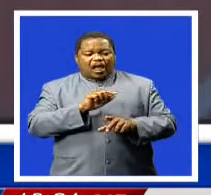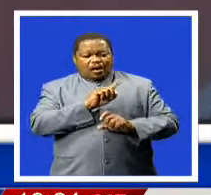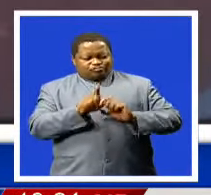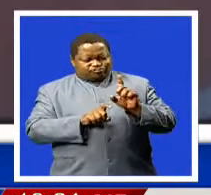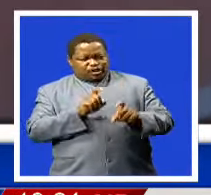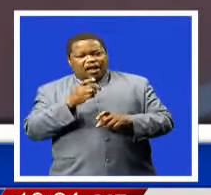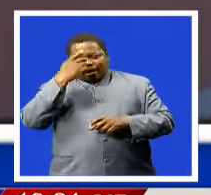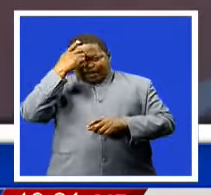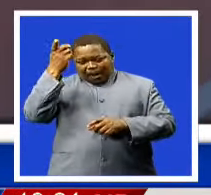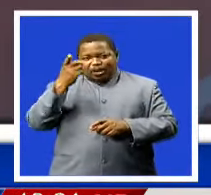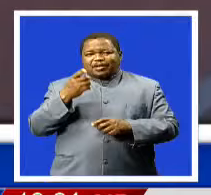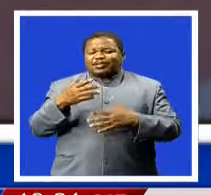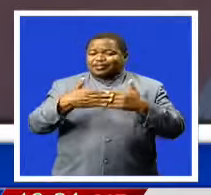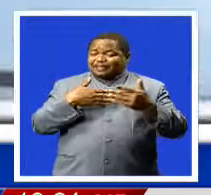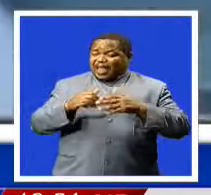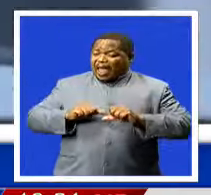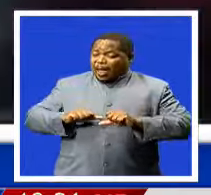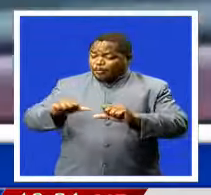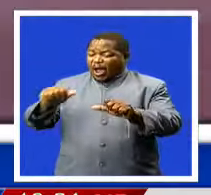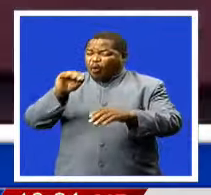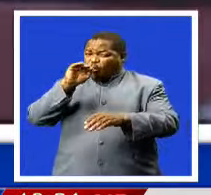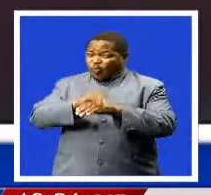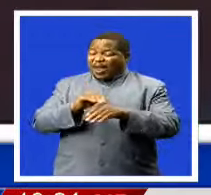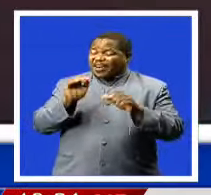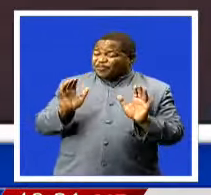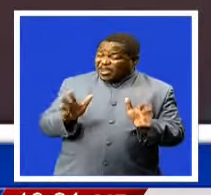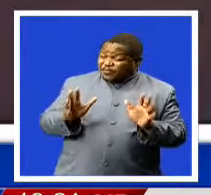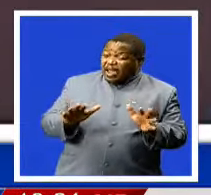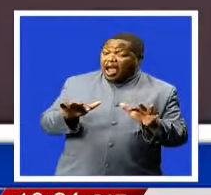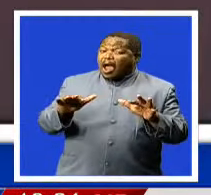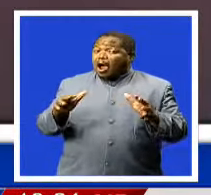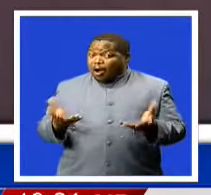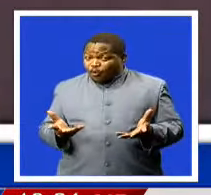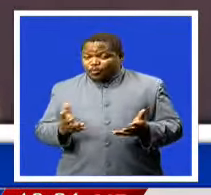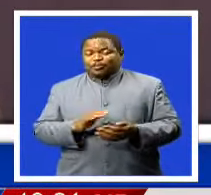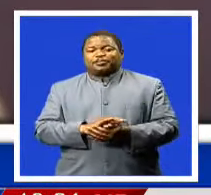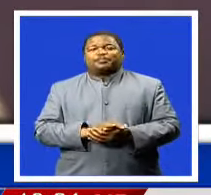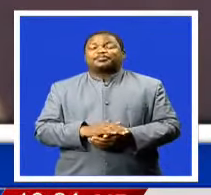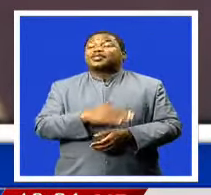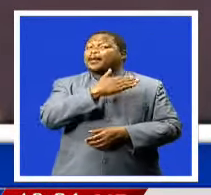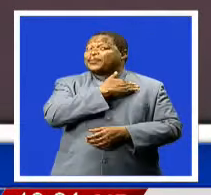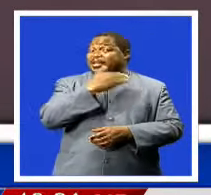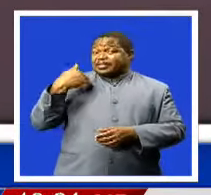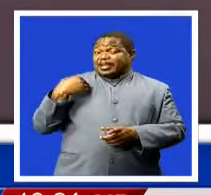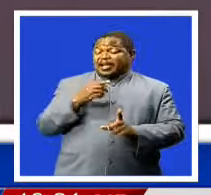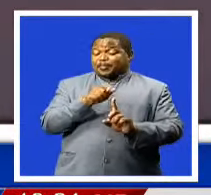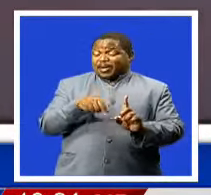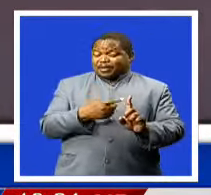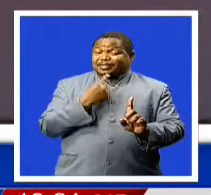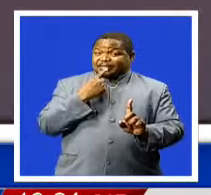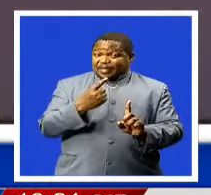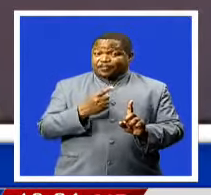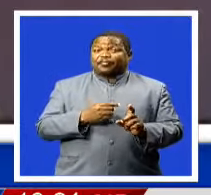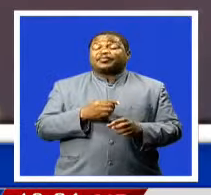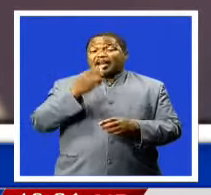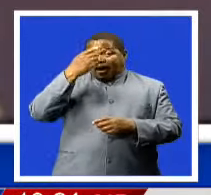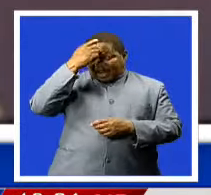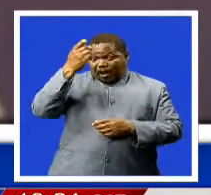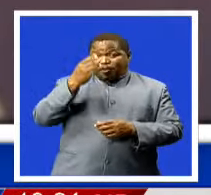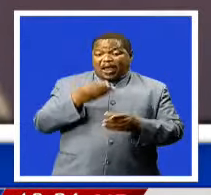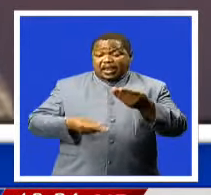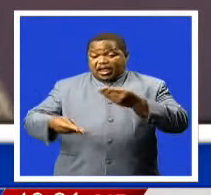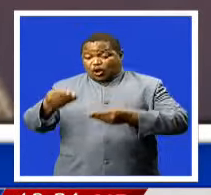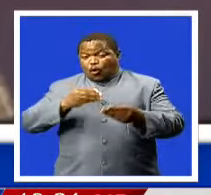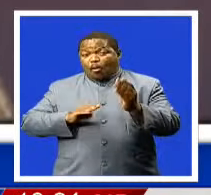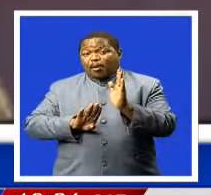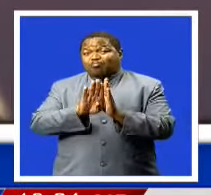ithi lelisulwa uhulumende lokuvusa umnotho lingilo sibili njengobe likhulumisa imisebenti